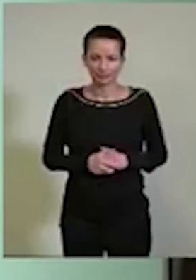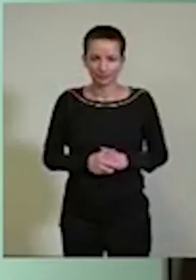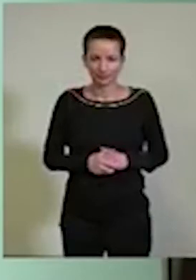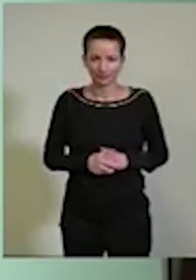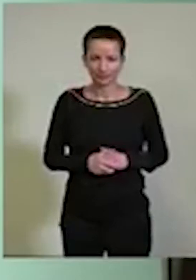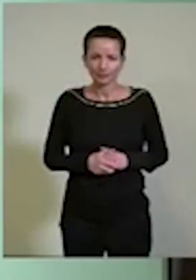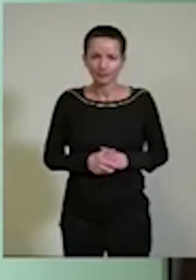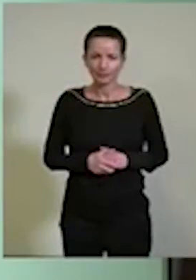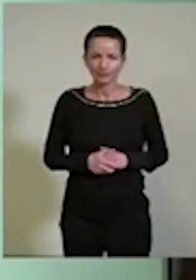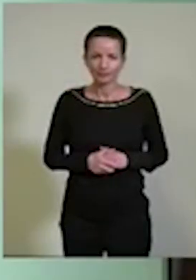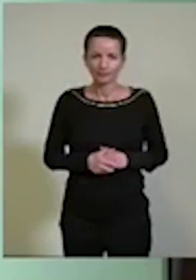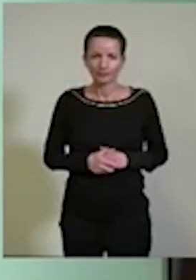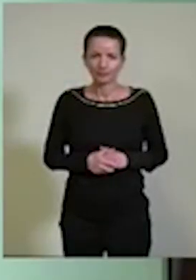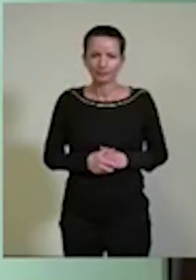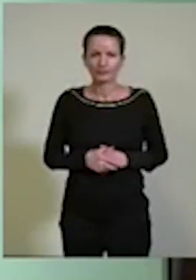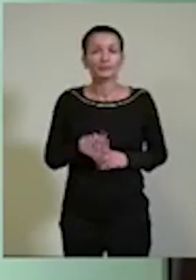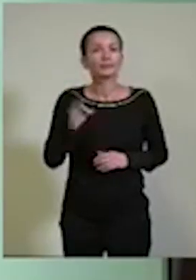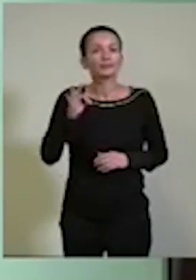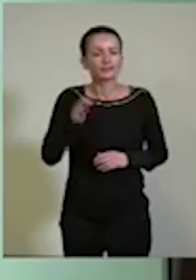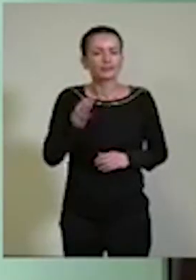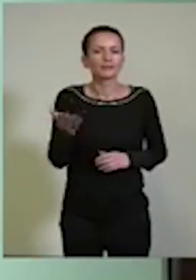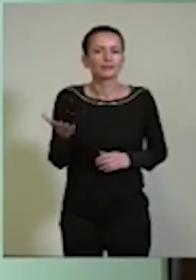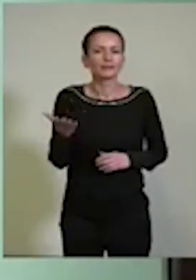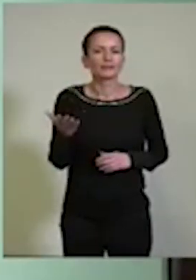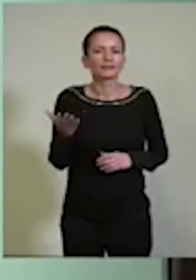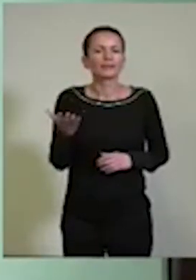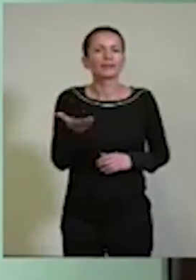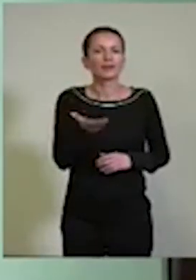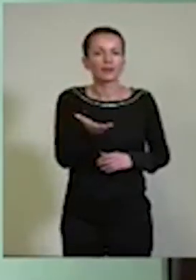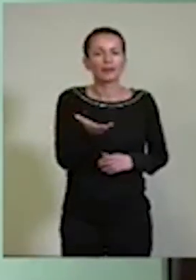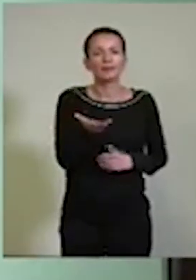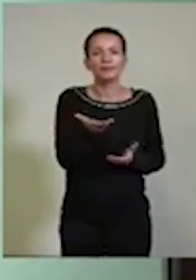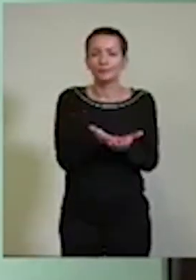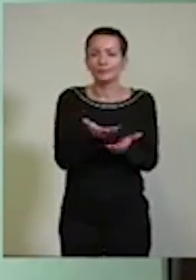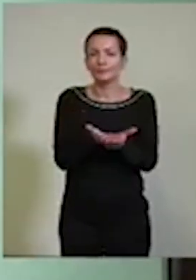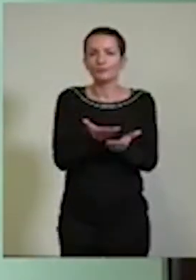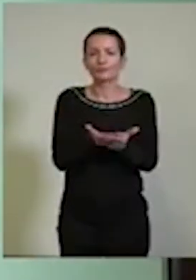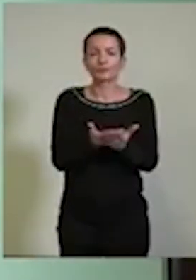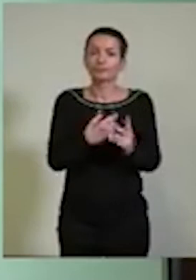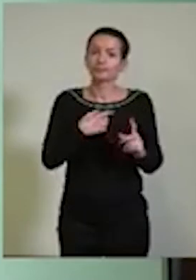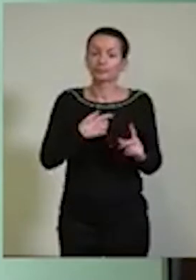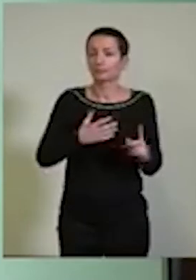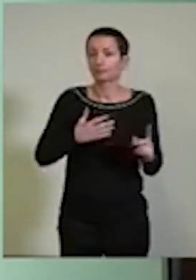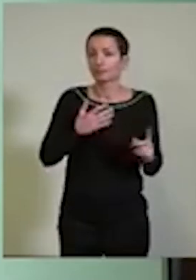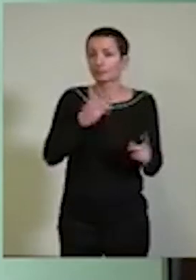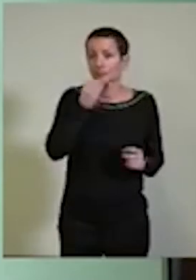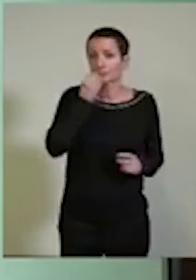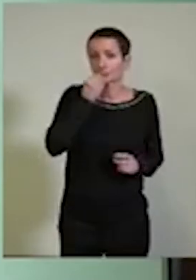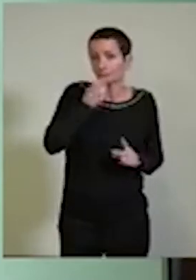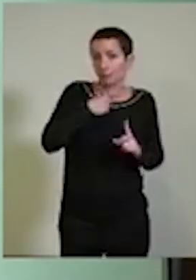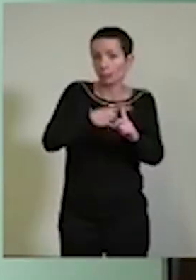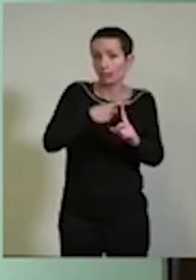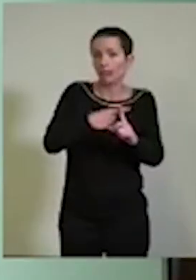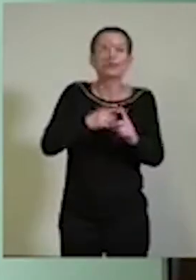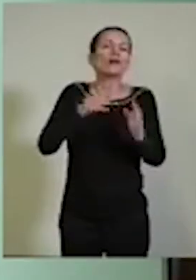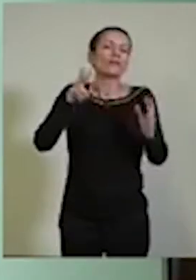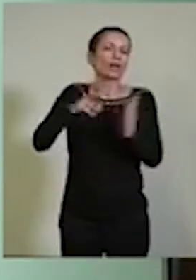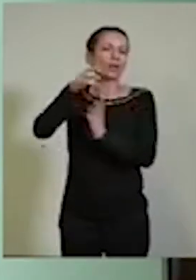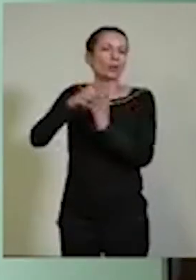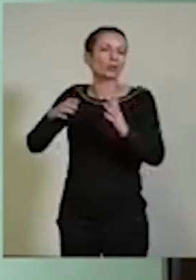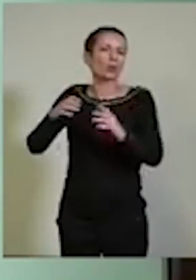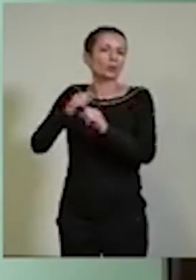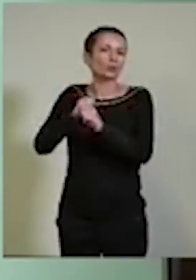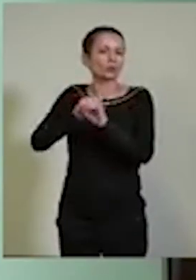Pardon. Donc ça, c'est une vraie bonne chose. On n'a pas encore le compte-rendu global des auditeurs